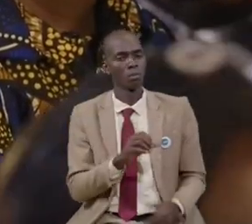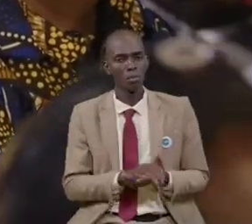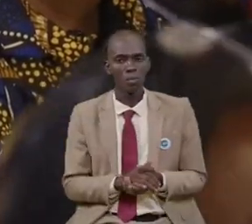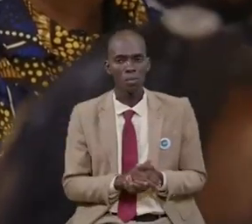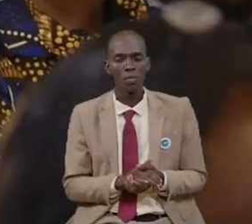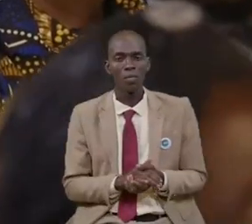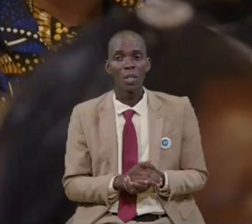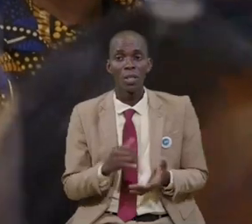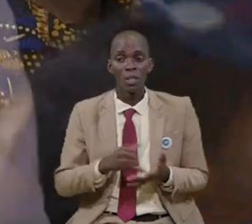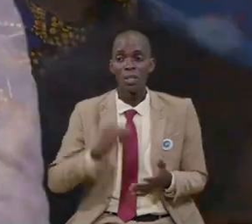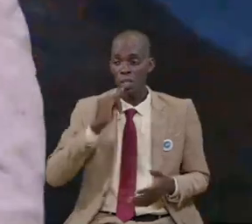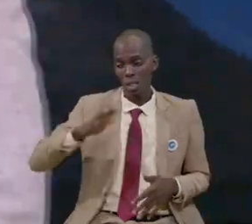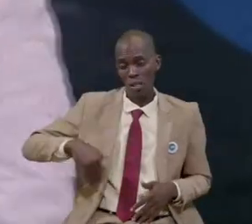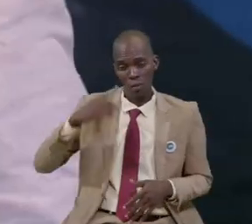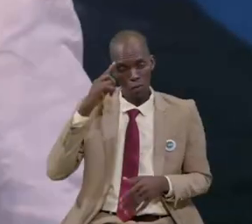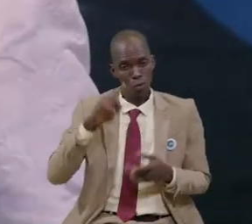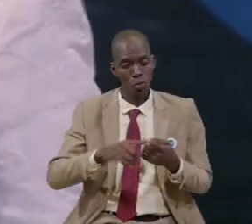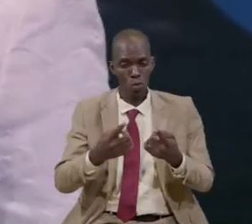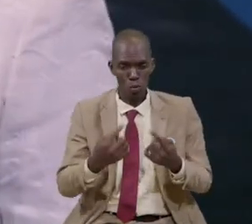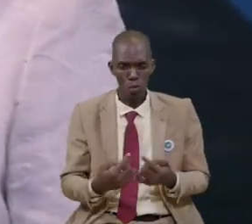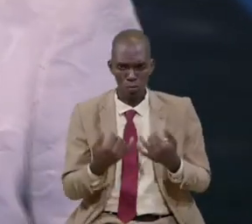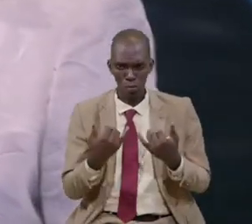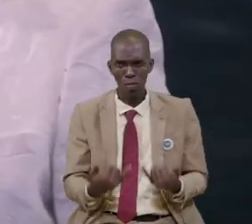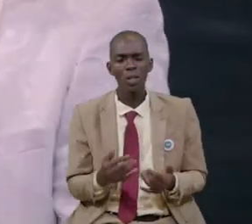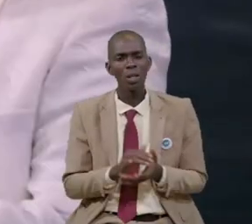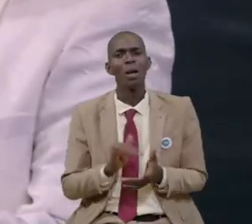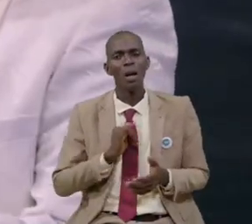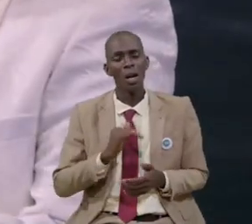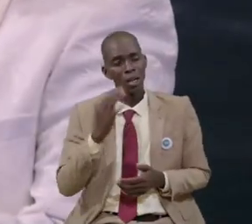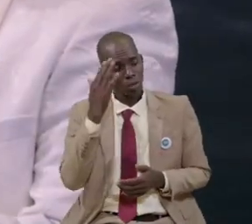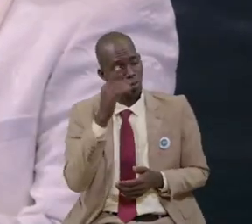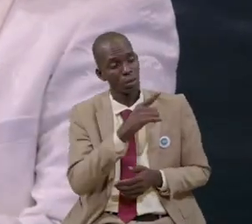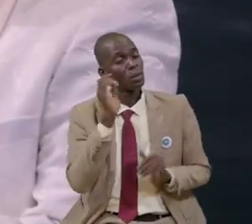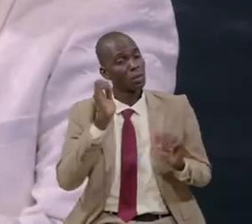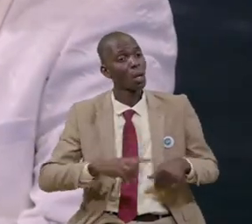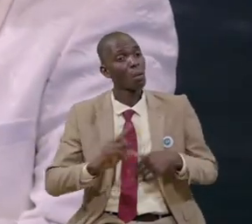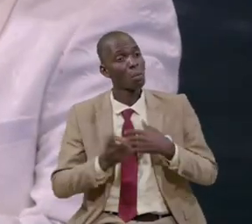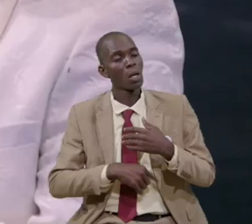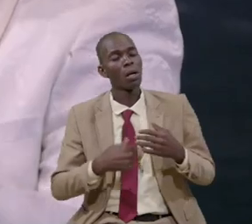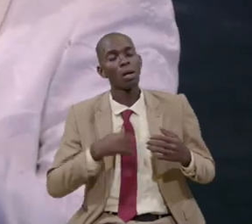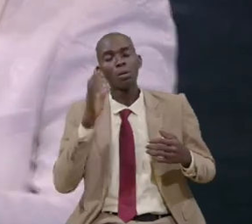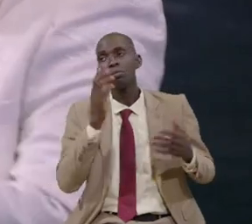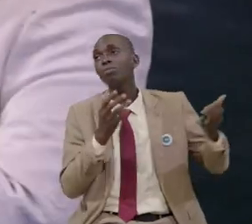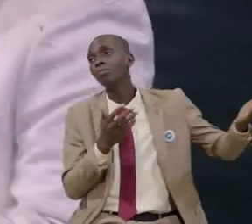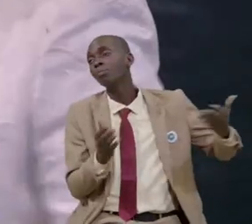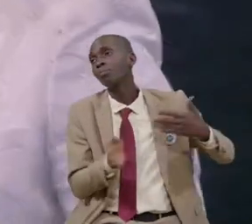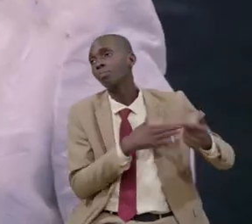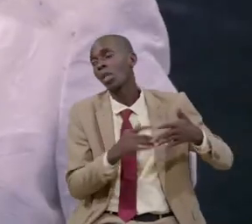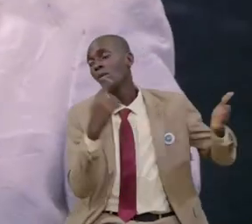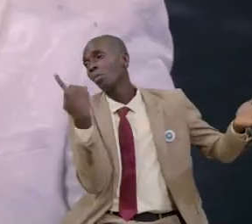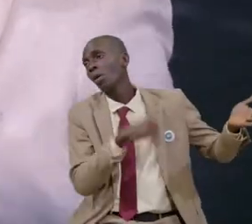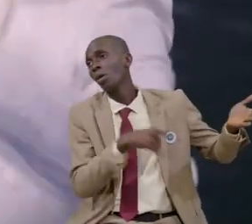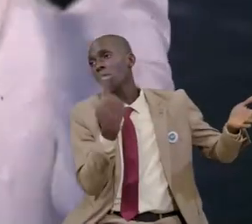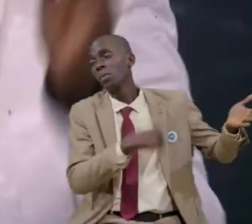Mais tu es en retard. Je savais qu'il va faire cela. Et je lui donne la main. Et puis il me bat.